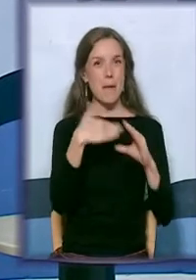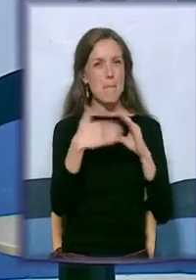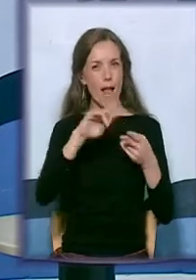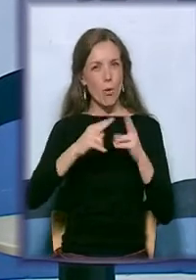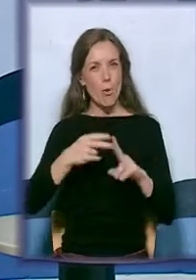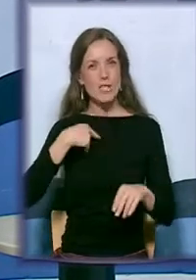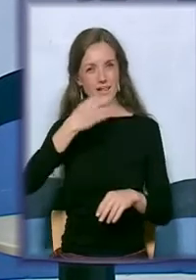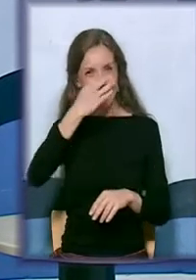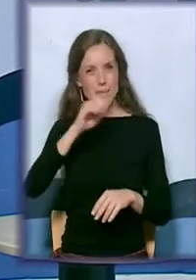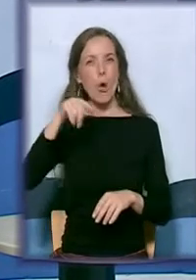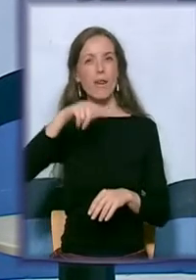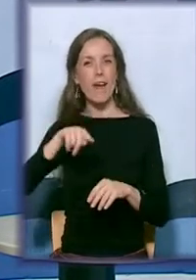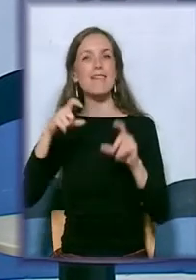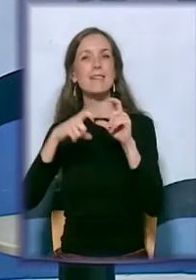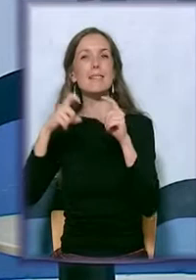bolje,